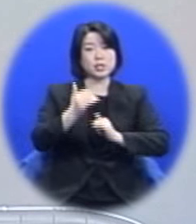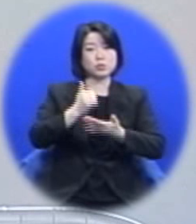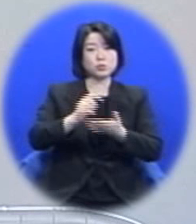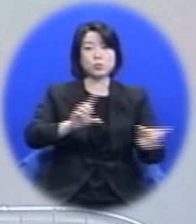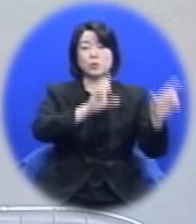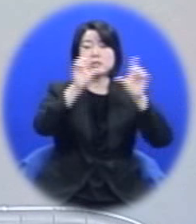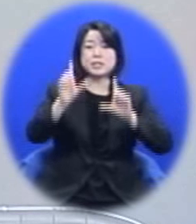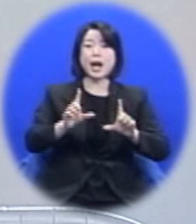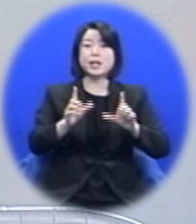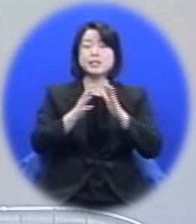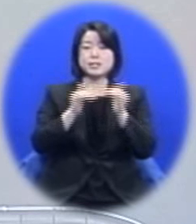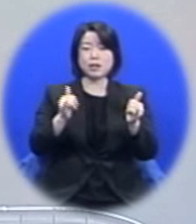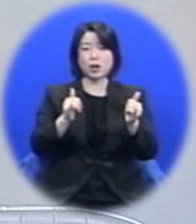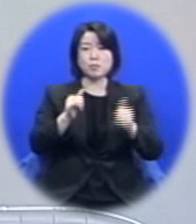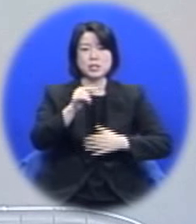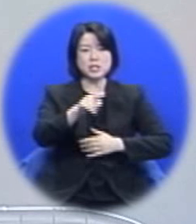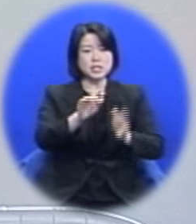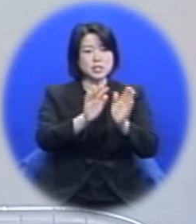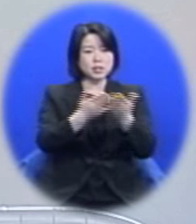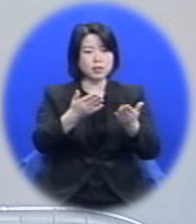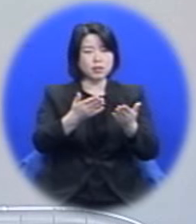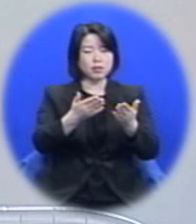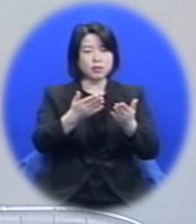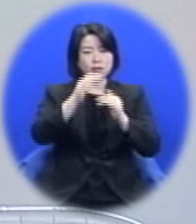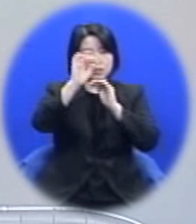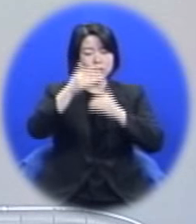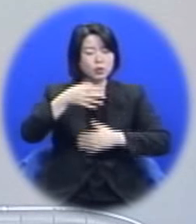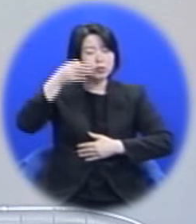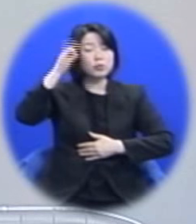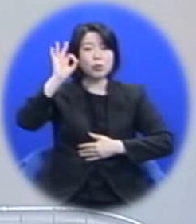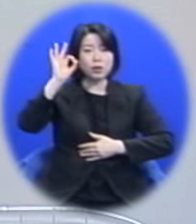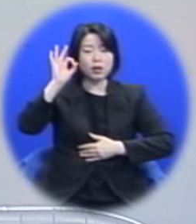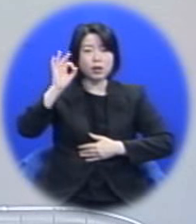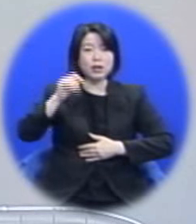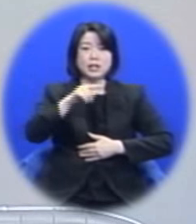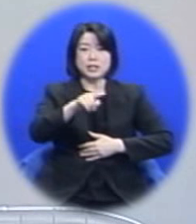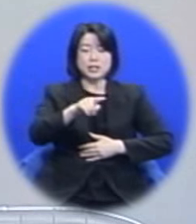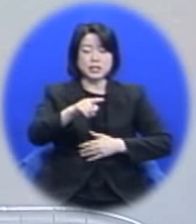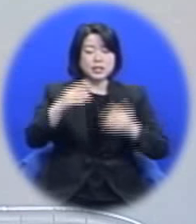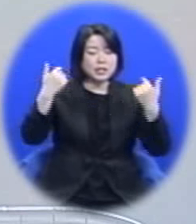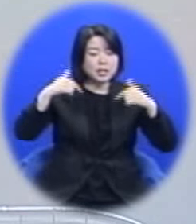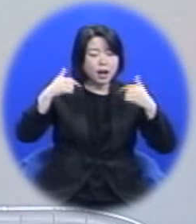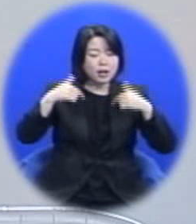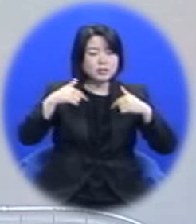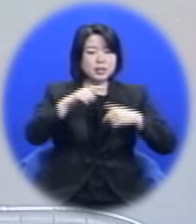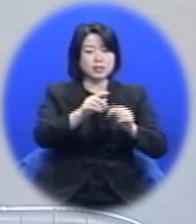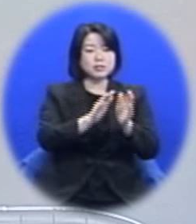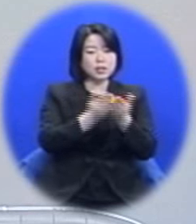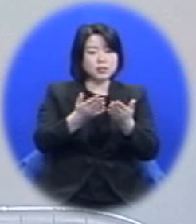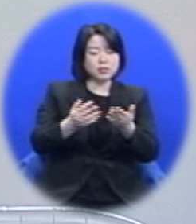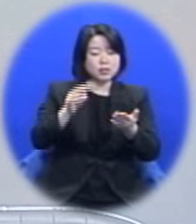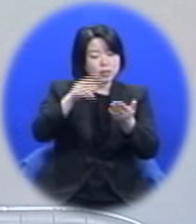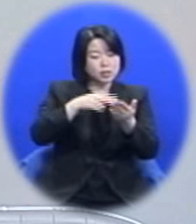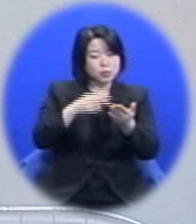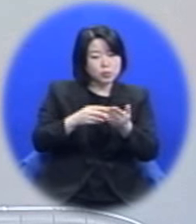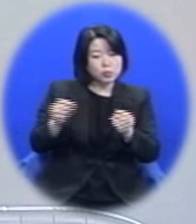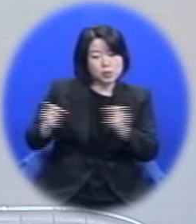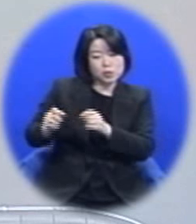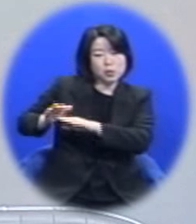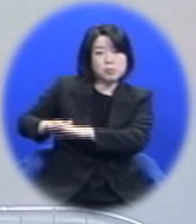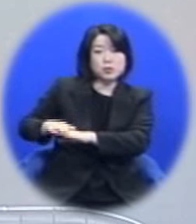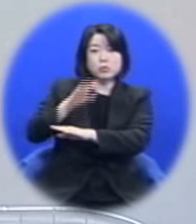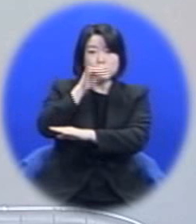사람, 그 책 생각이 또 떠오르더래요. 늘 그 책을 읽고 또 옆에 두고 있었으니까.